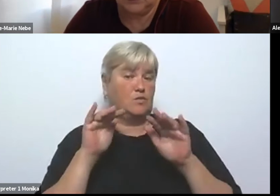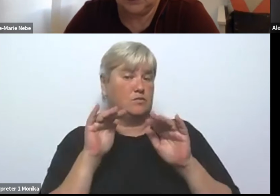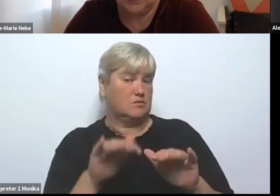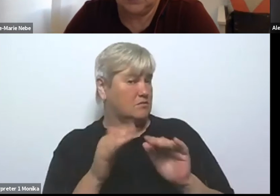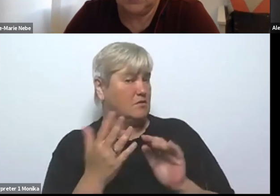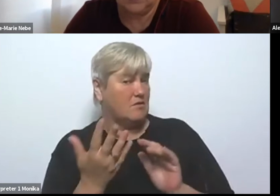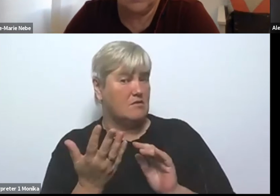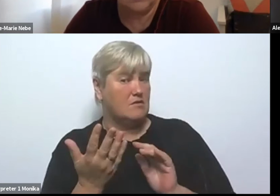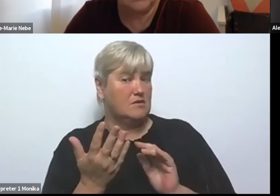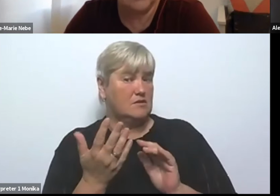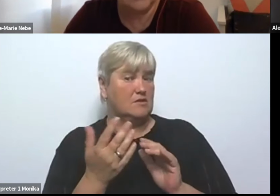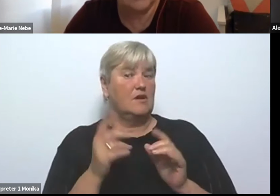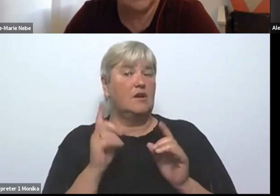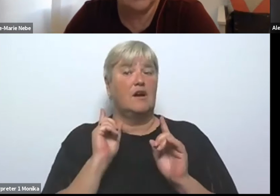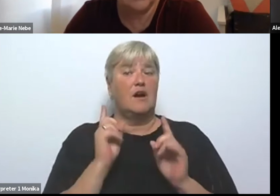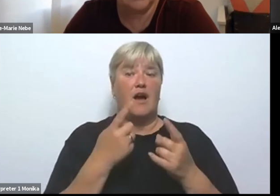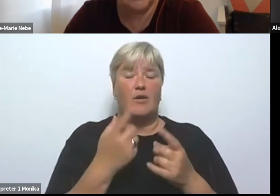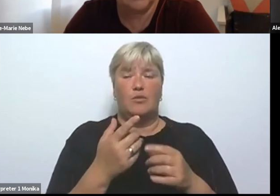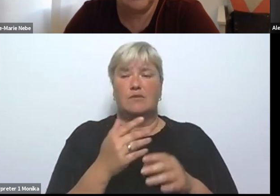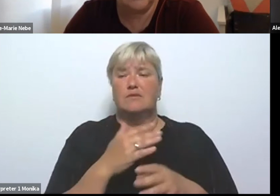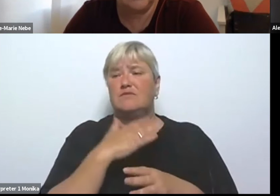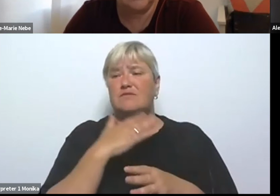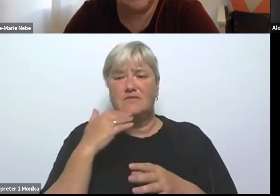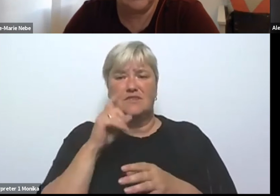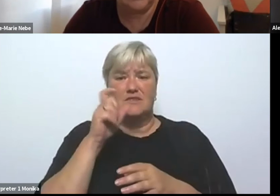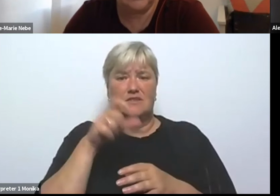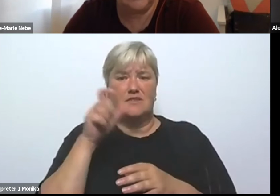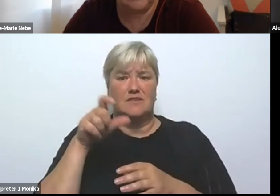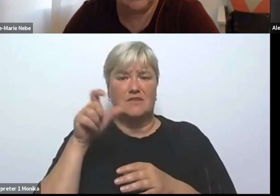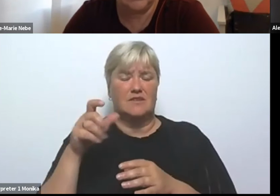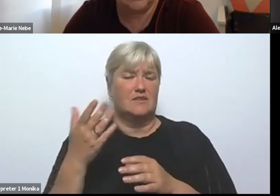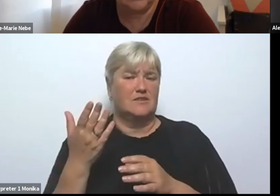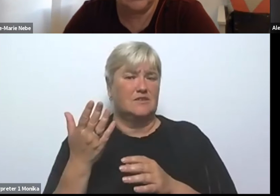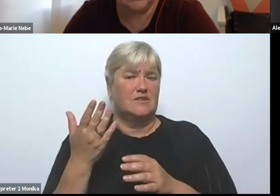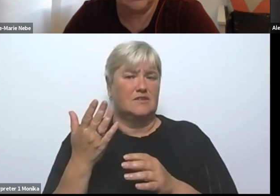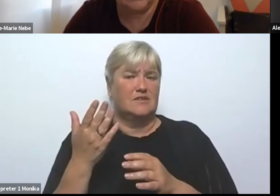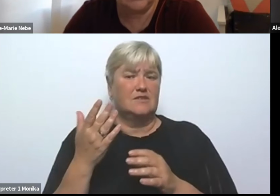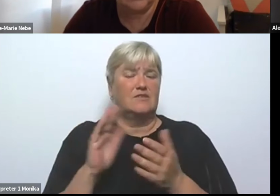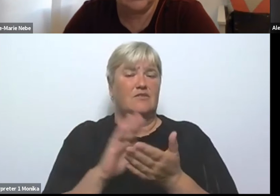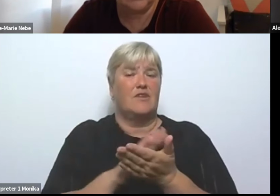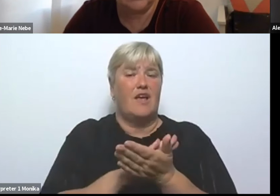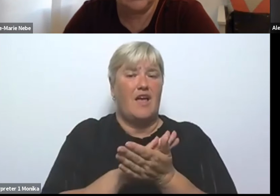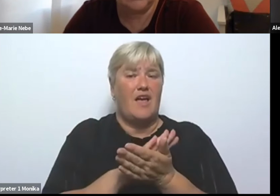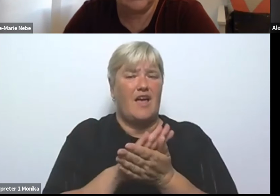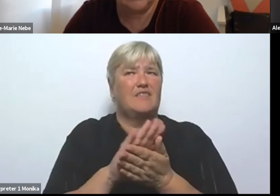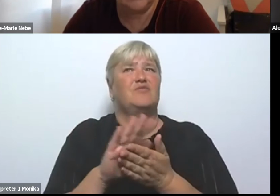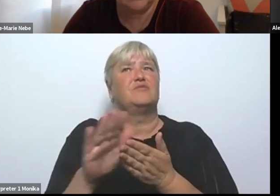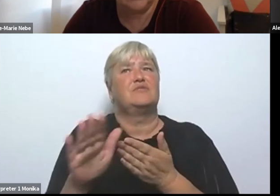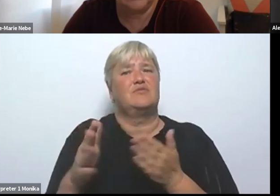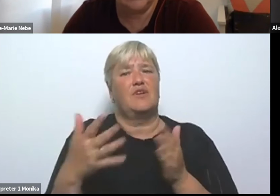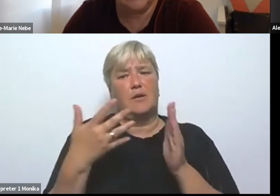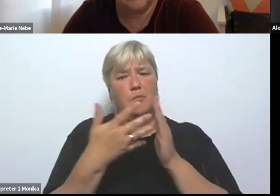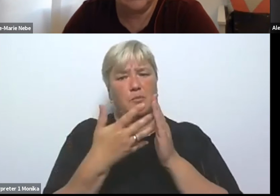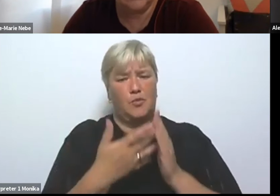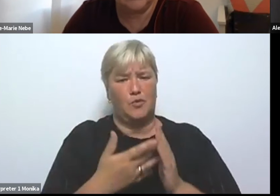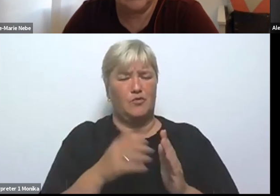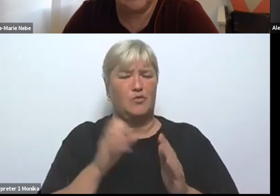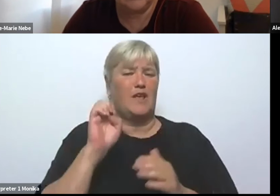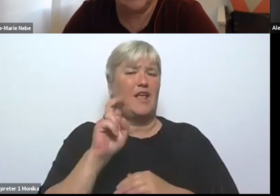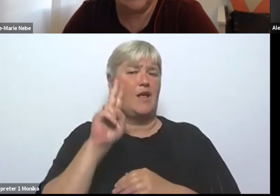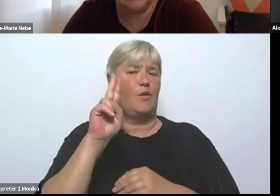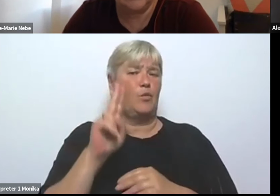spannenderweise auch ganz intensiv bei diesen vereinfachten Prüfungen, nennen wir die ja in der EU-Richtlinie, also